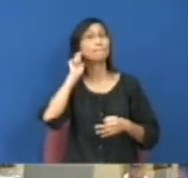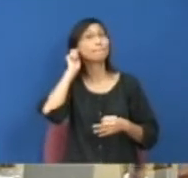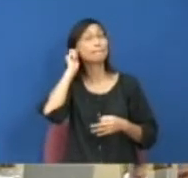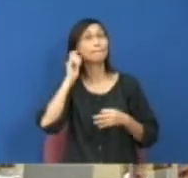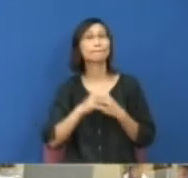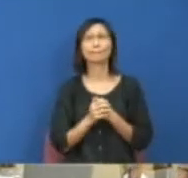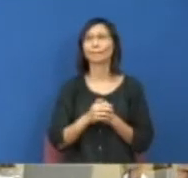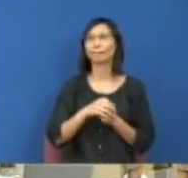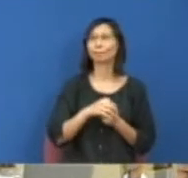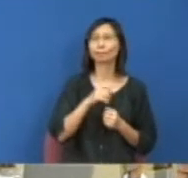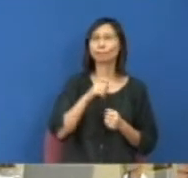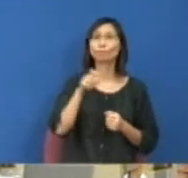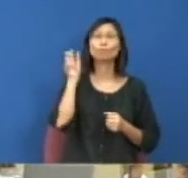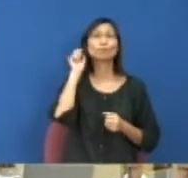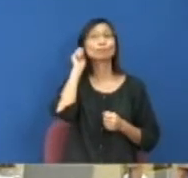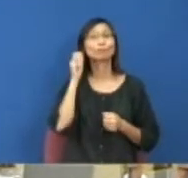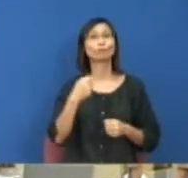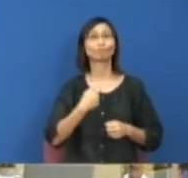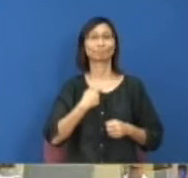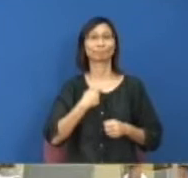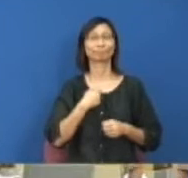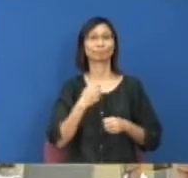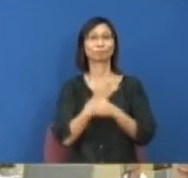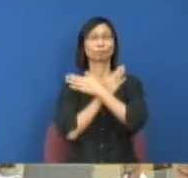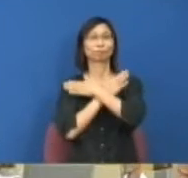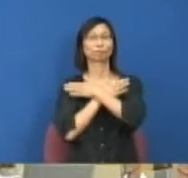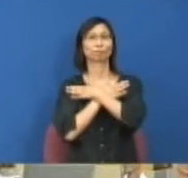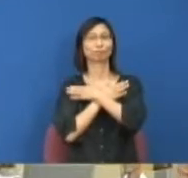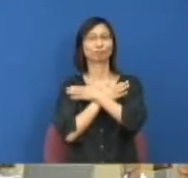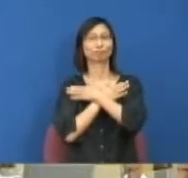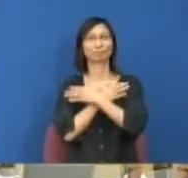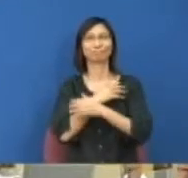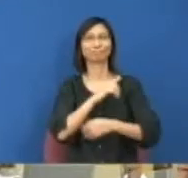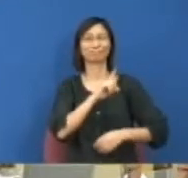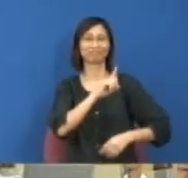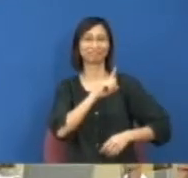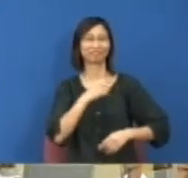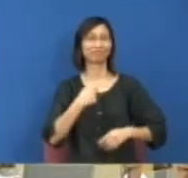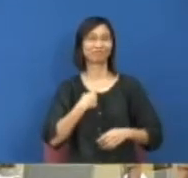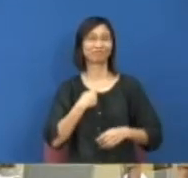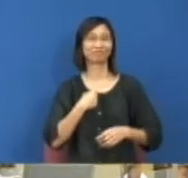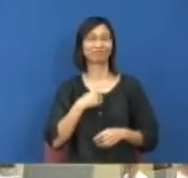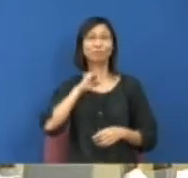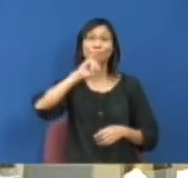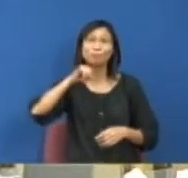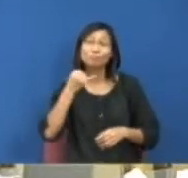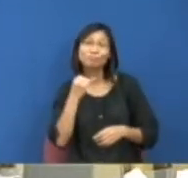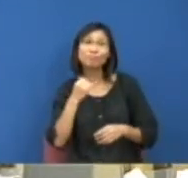佢嗰個 I love my JJ Jan Jan at Yahoo 咁樣咁